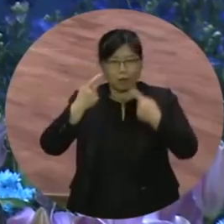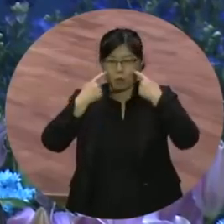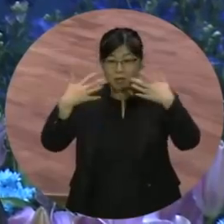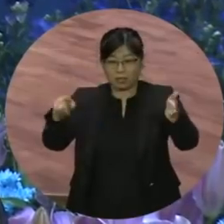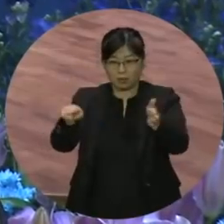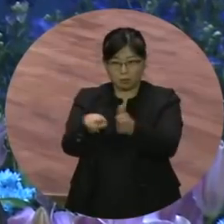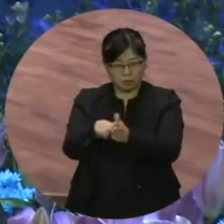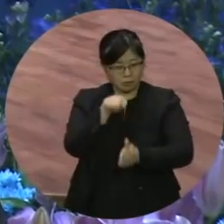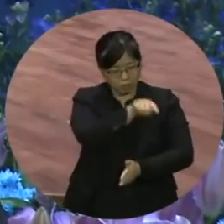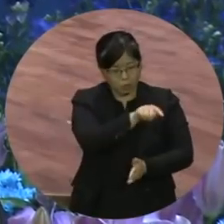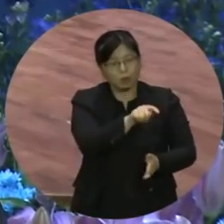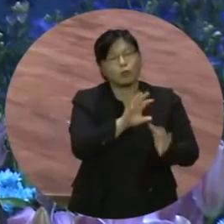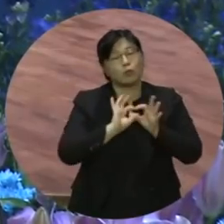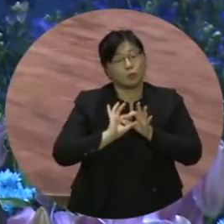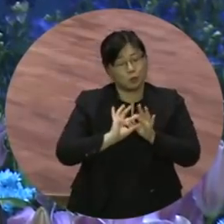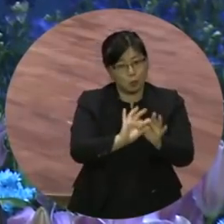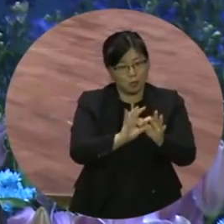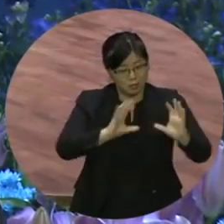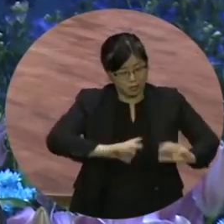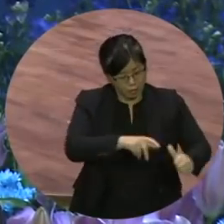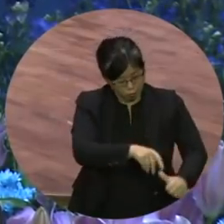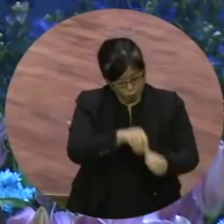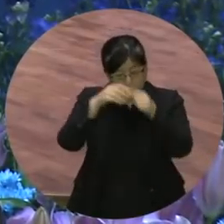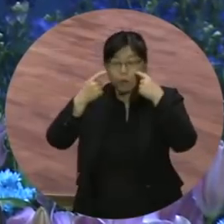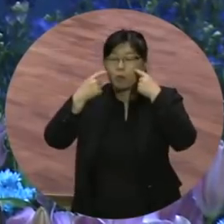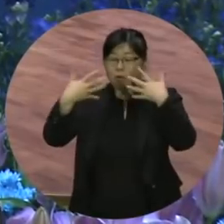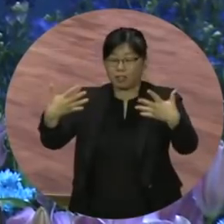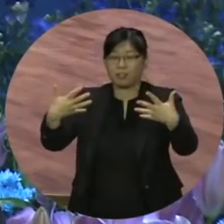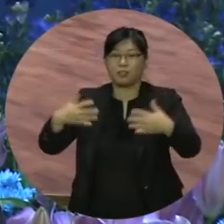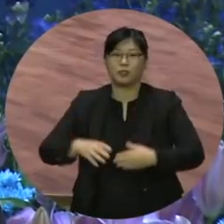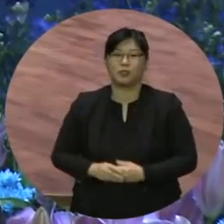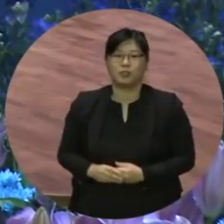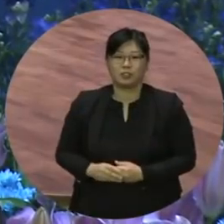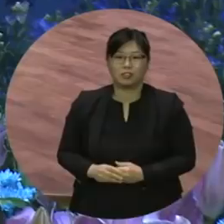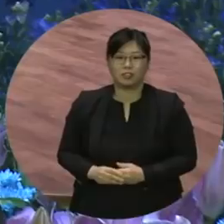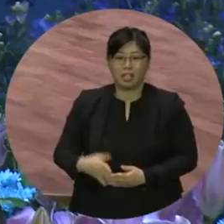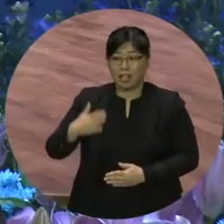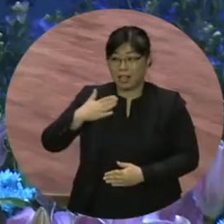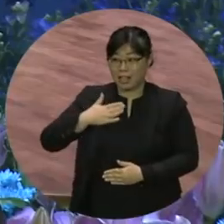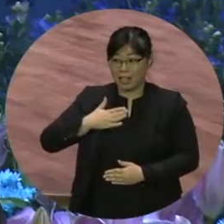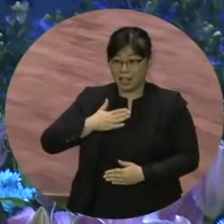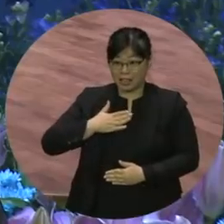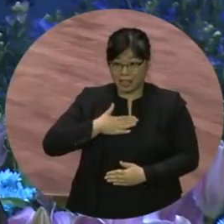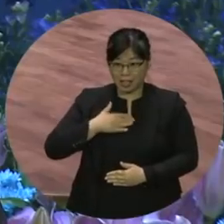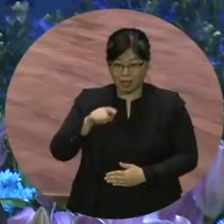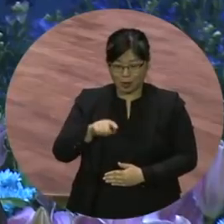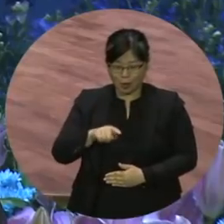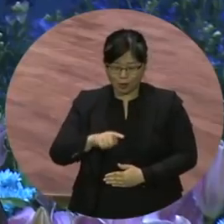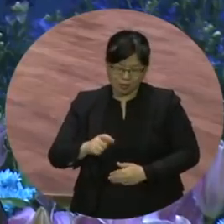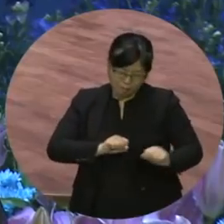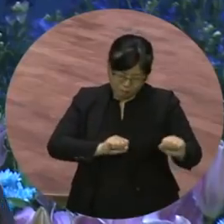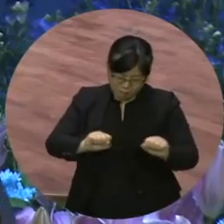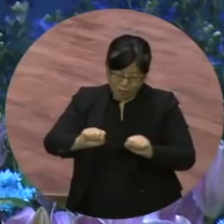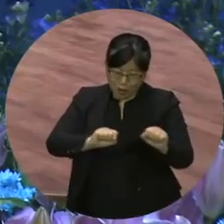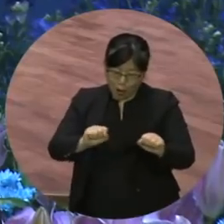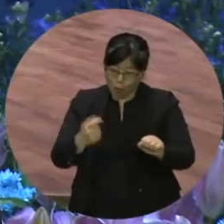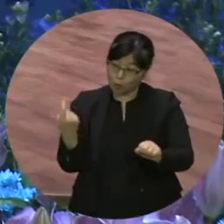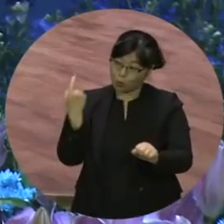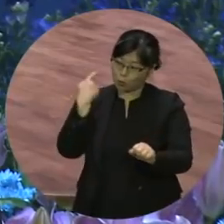것입니다. 우리 후대들을 위해서 기도하시고 우리는 비록 이렇게 해서 가지만은 발판이 되고 또 저들